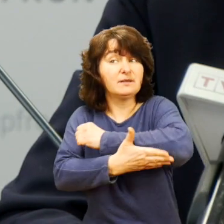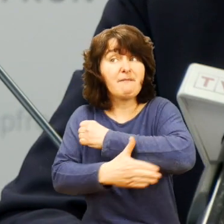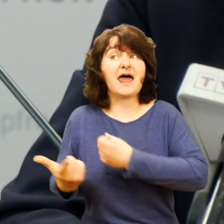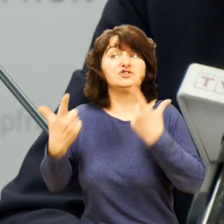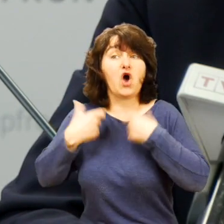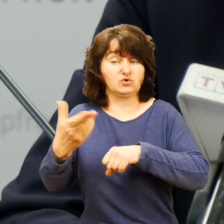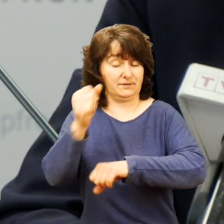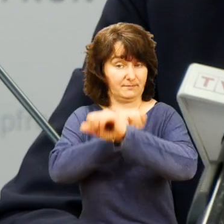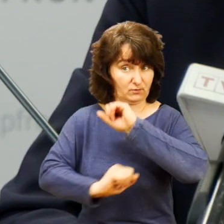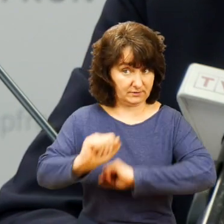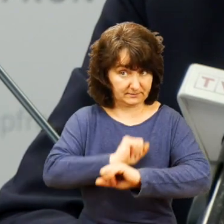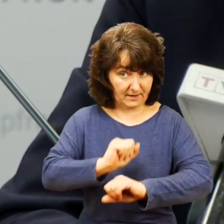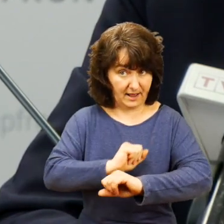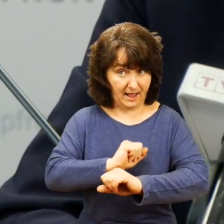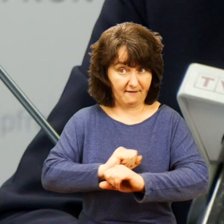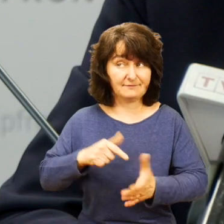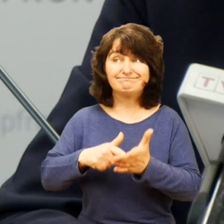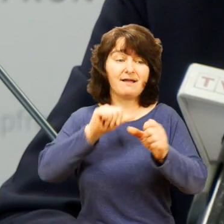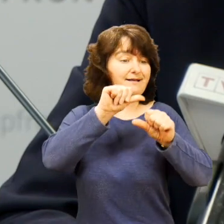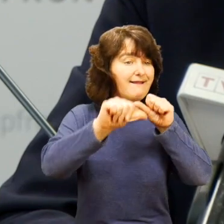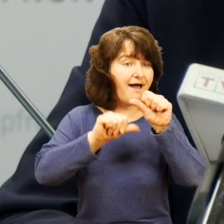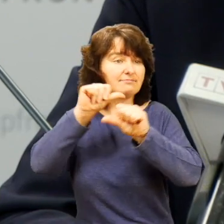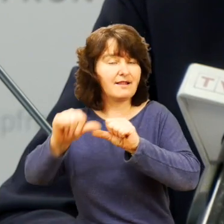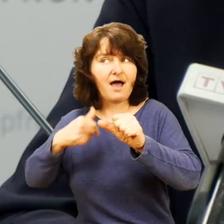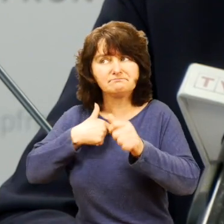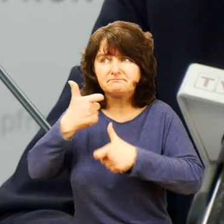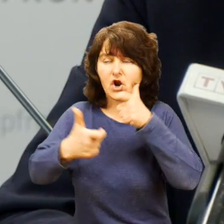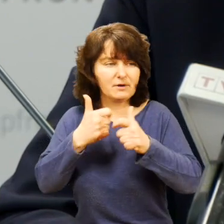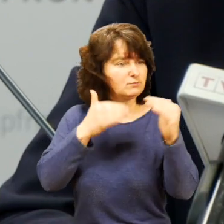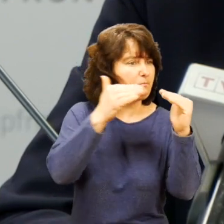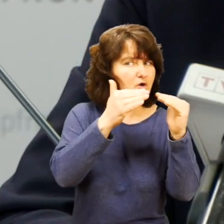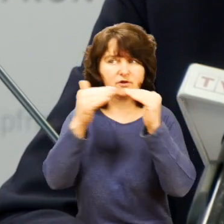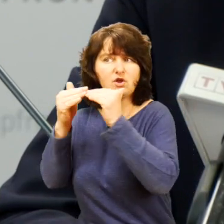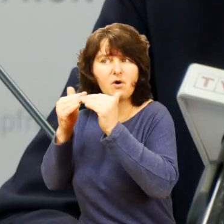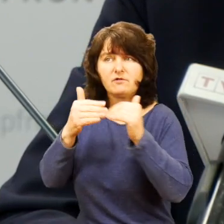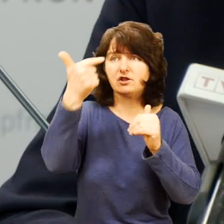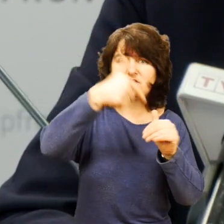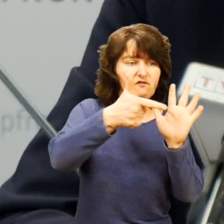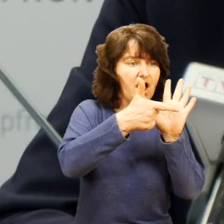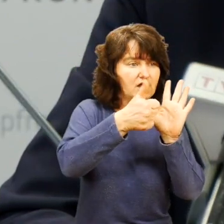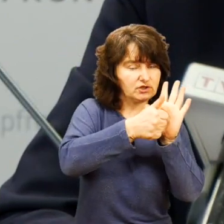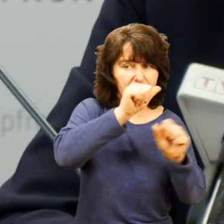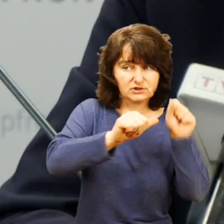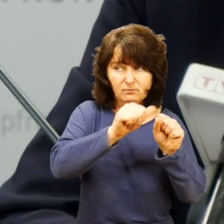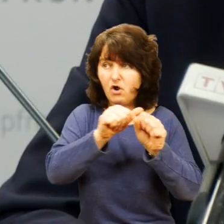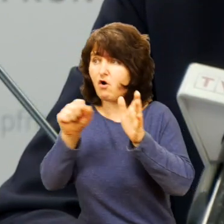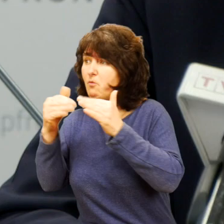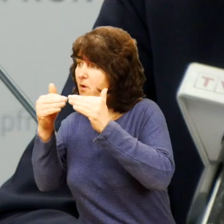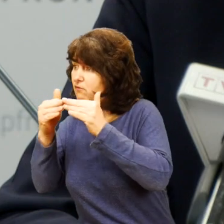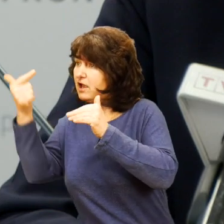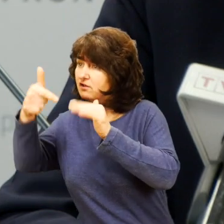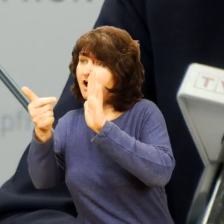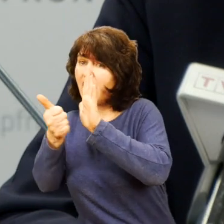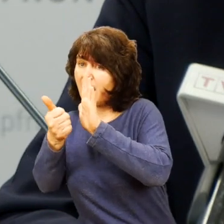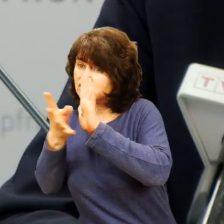wsparcie osób niepełnosprawnych. I poprzez te lata, kiedy porównujemy rok 2016 do bieżącego roku